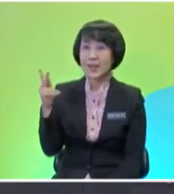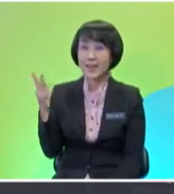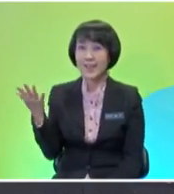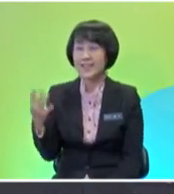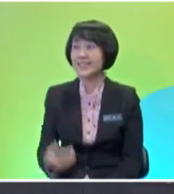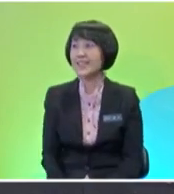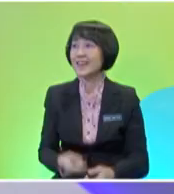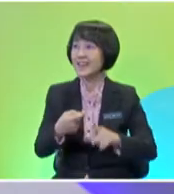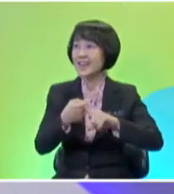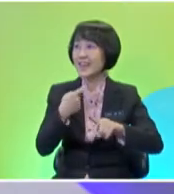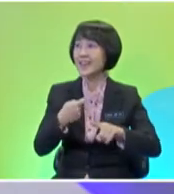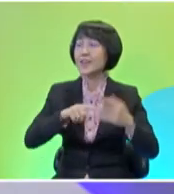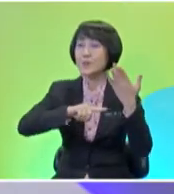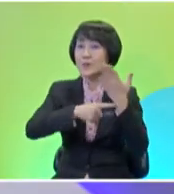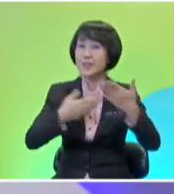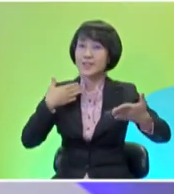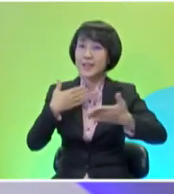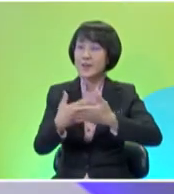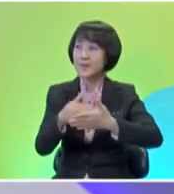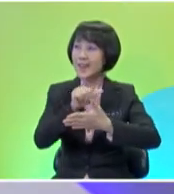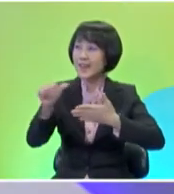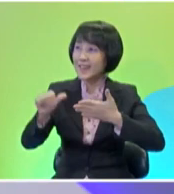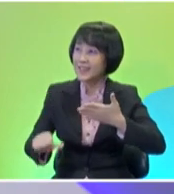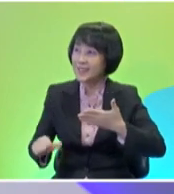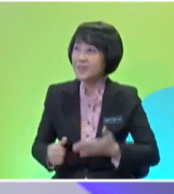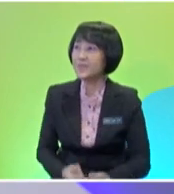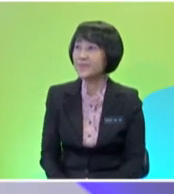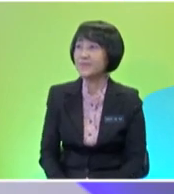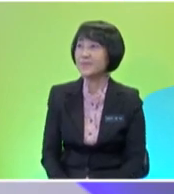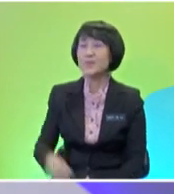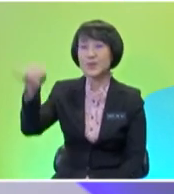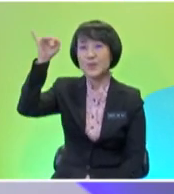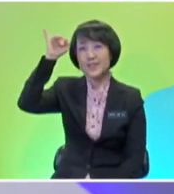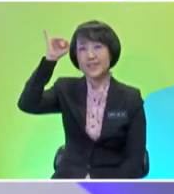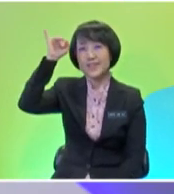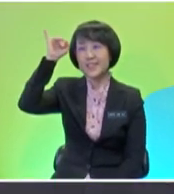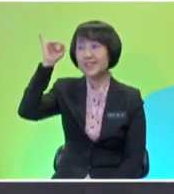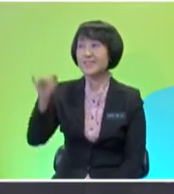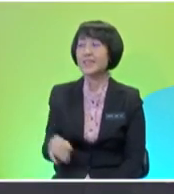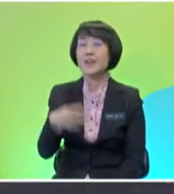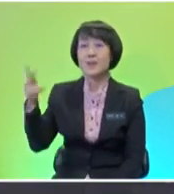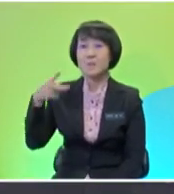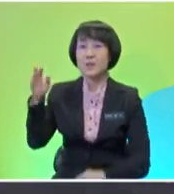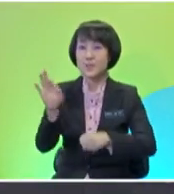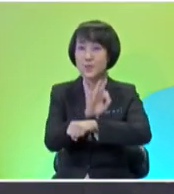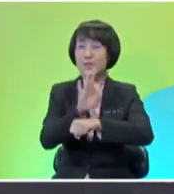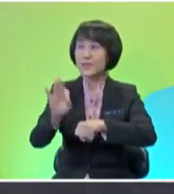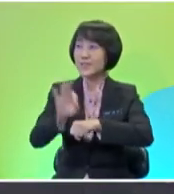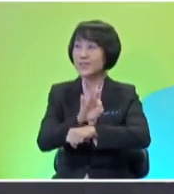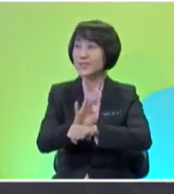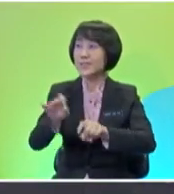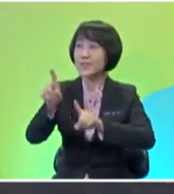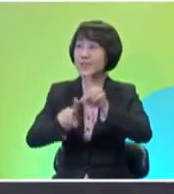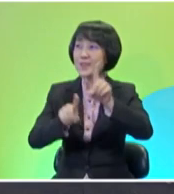awal sehingga akhir. Okey. Dah bawa ni nak tahu ni. Okey. Untuk Irfan lah, sebab dia berfungsi, jadi saya bagi